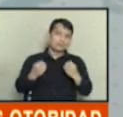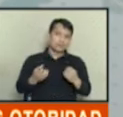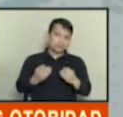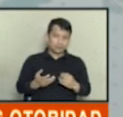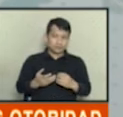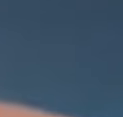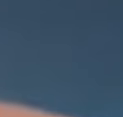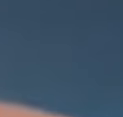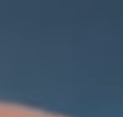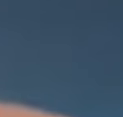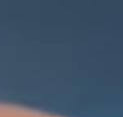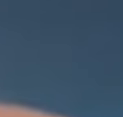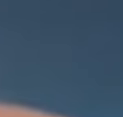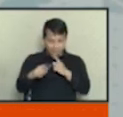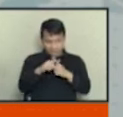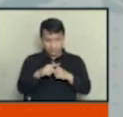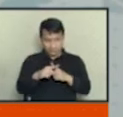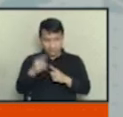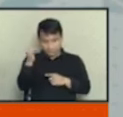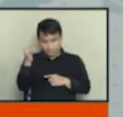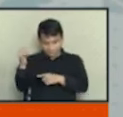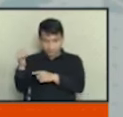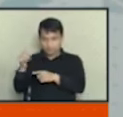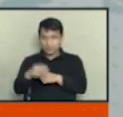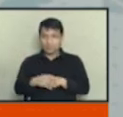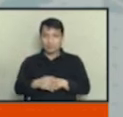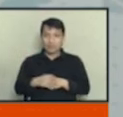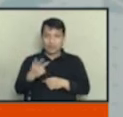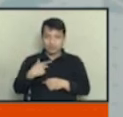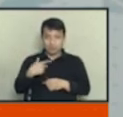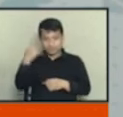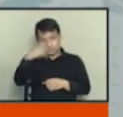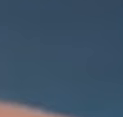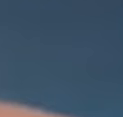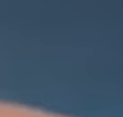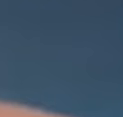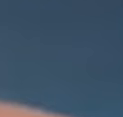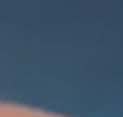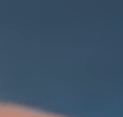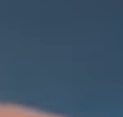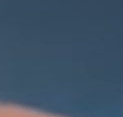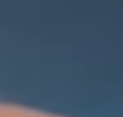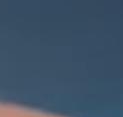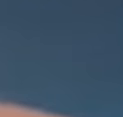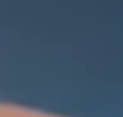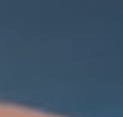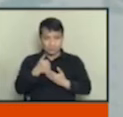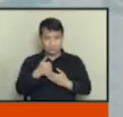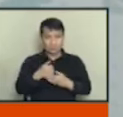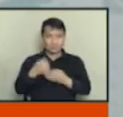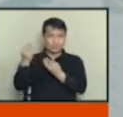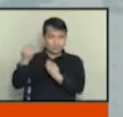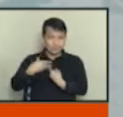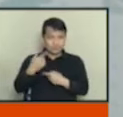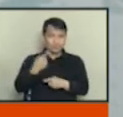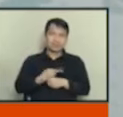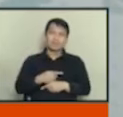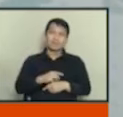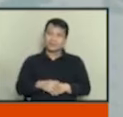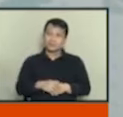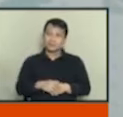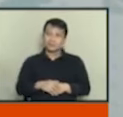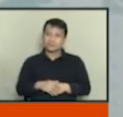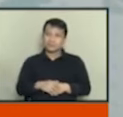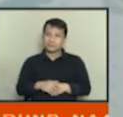ka rin magagaling na CCTV. Na positive na CCTV. Ibig sabihin, nakakatulong. hindi nakakasira kasi nagbibigay sila ng tamang impormasyon.